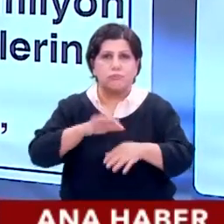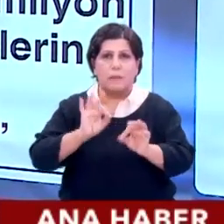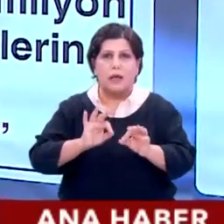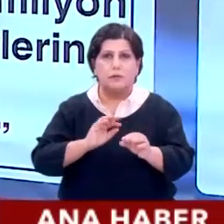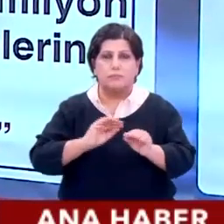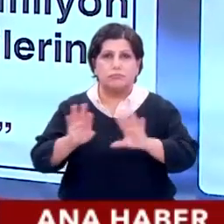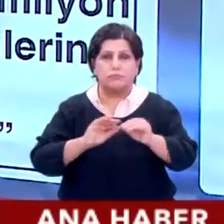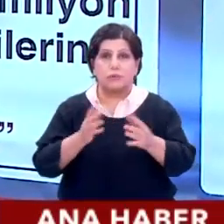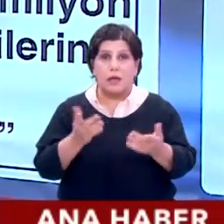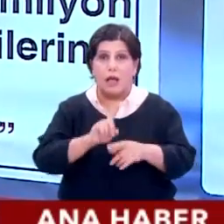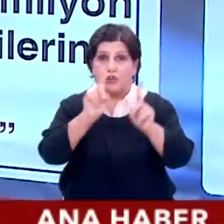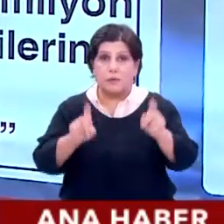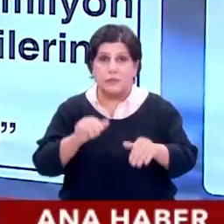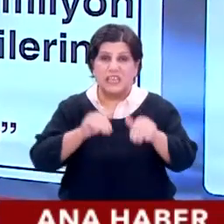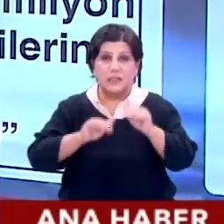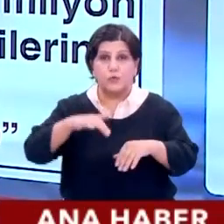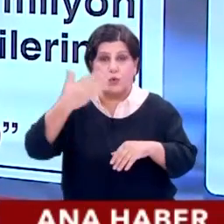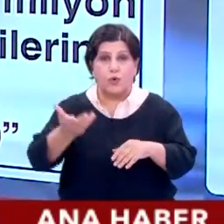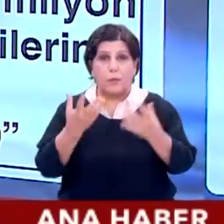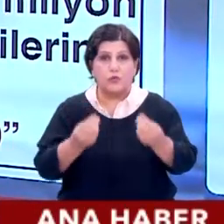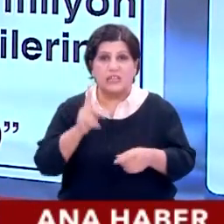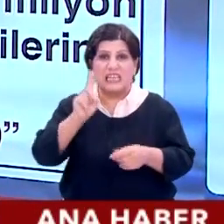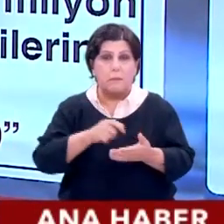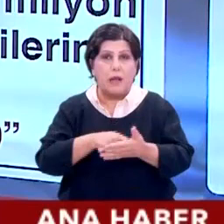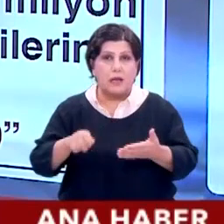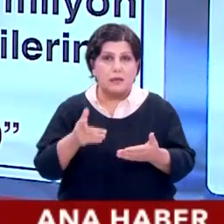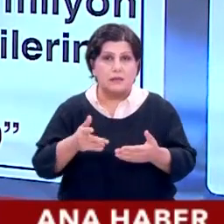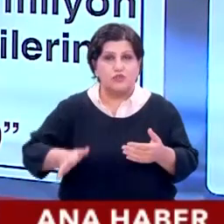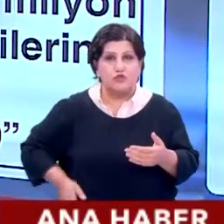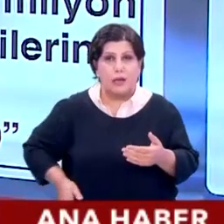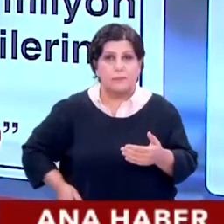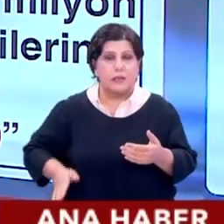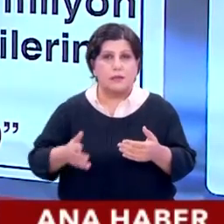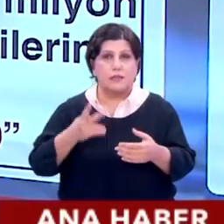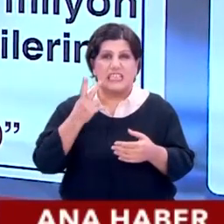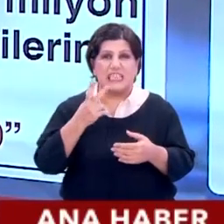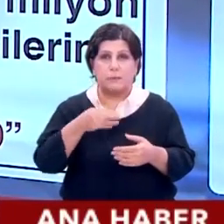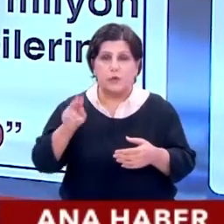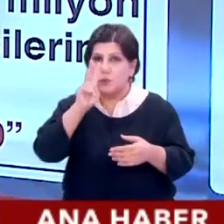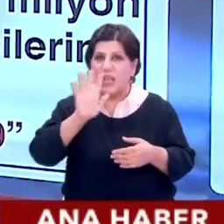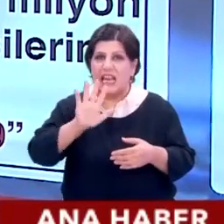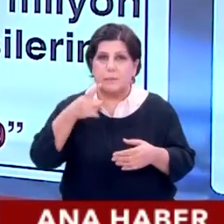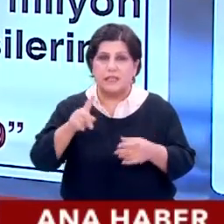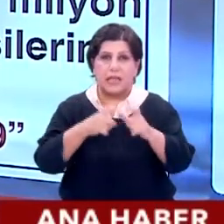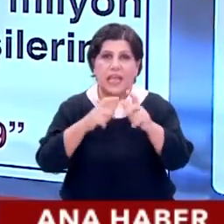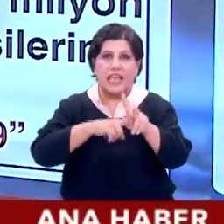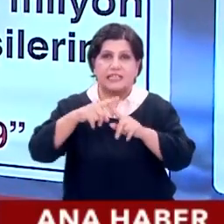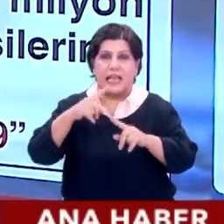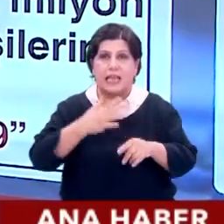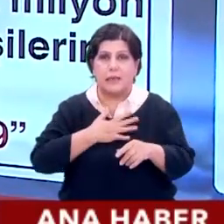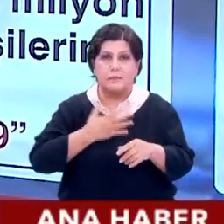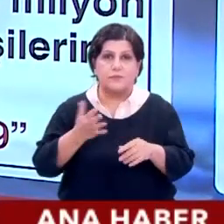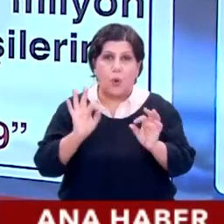acaba Seçimden sonra yani kaldı ilk maaş cepte 2 milyon 250 bin eyt'lim